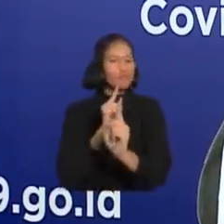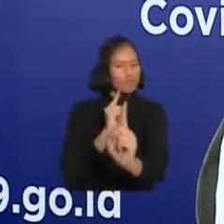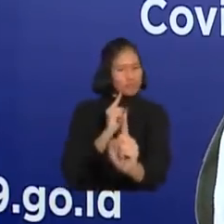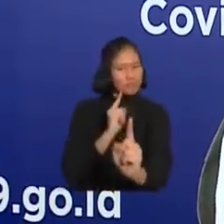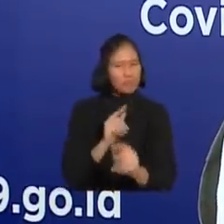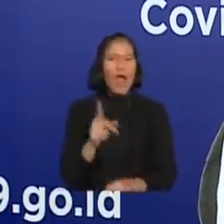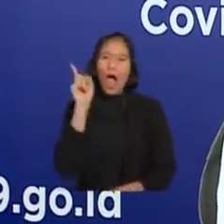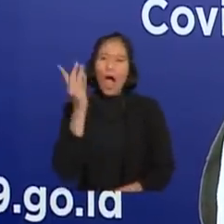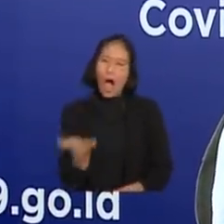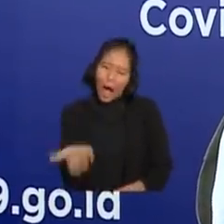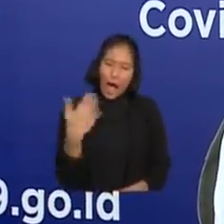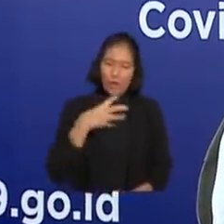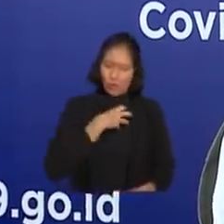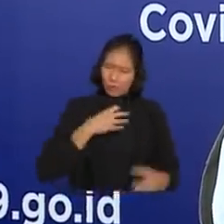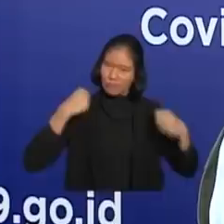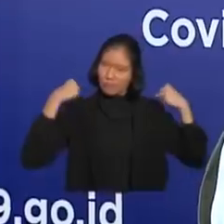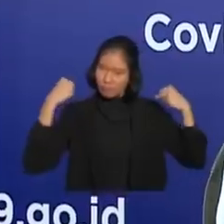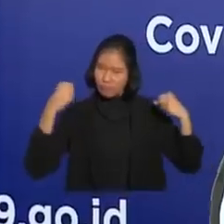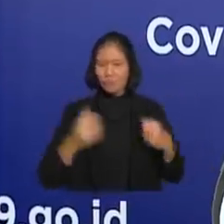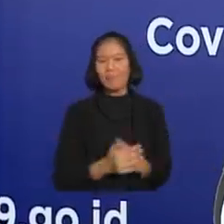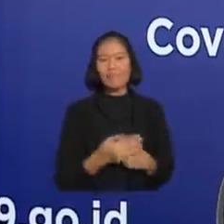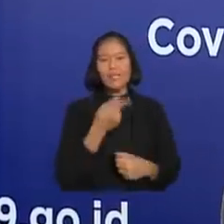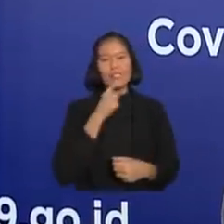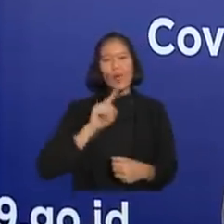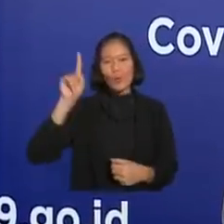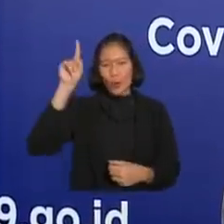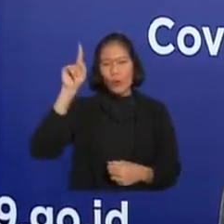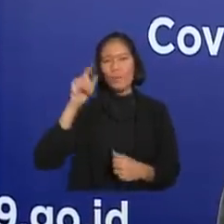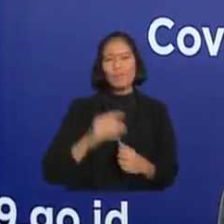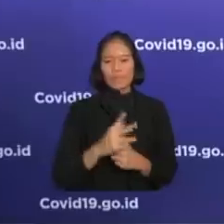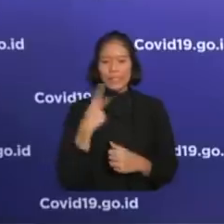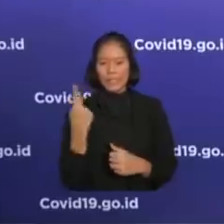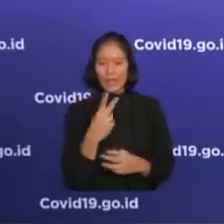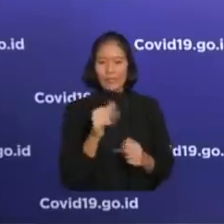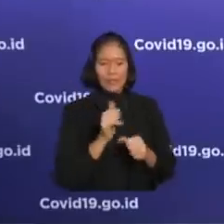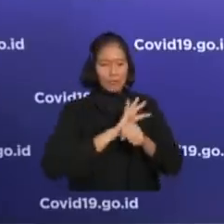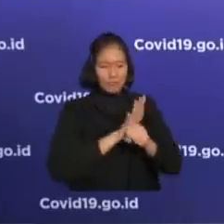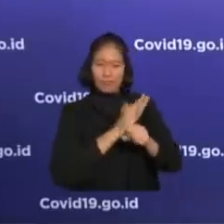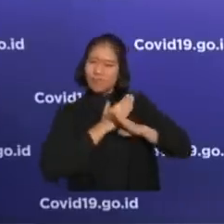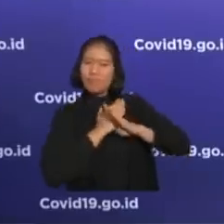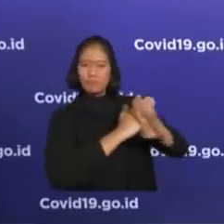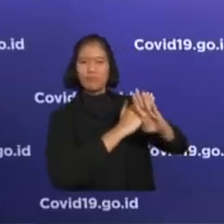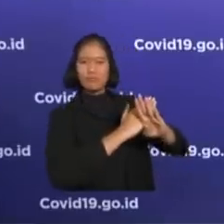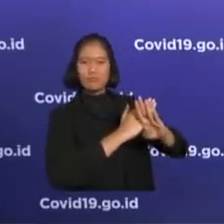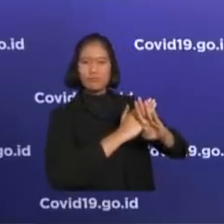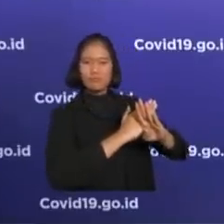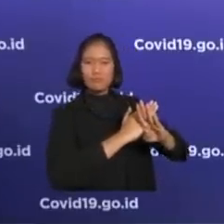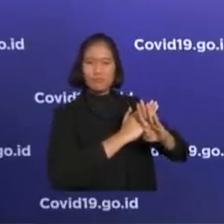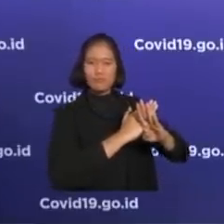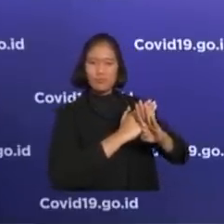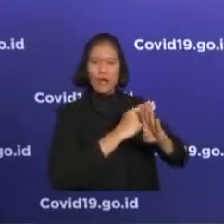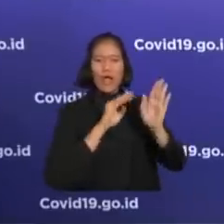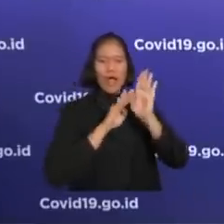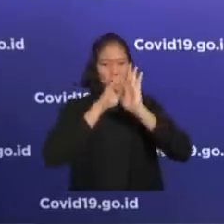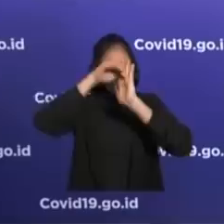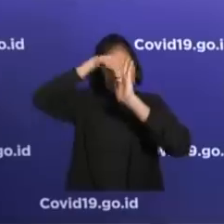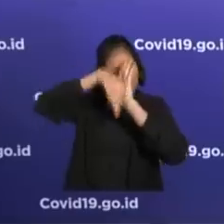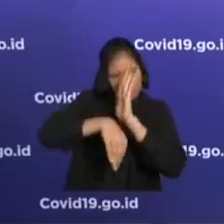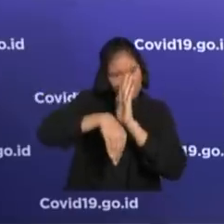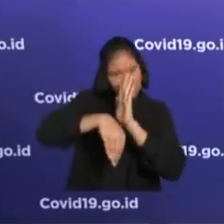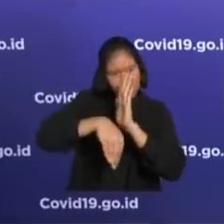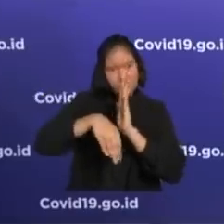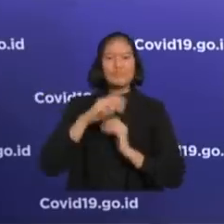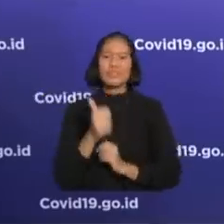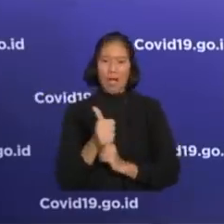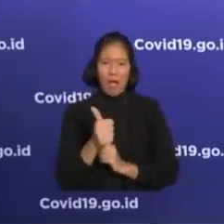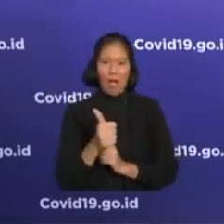imunitasnya ditingkatkan itu Insyaallah bisa memenangkan perlawanan dan membuat kurvanya melandai karena